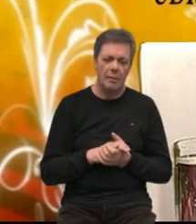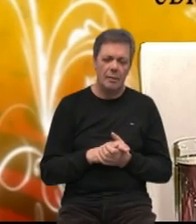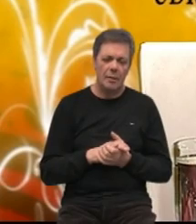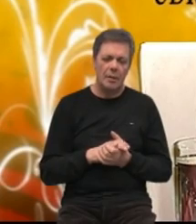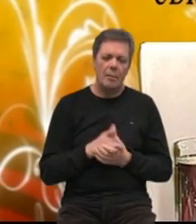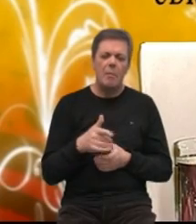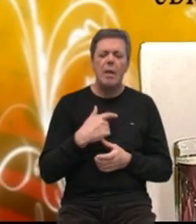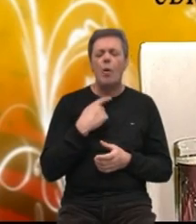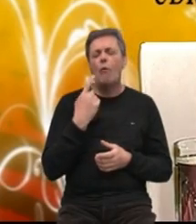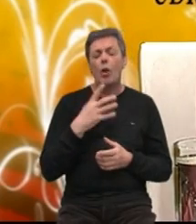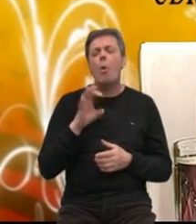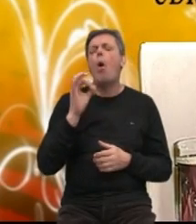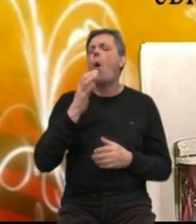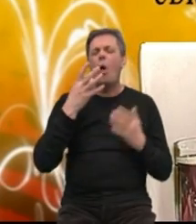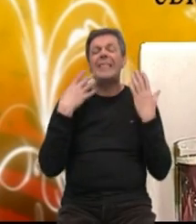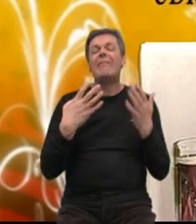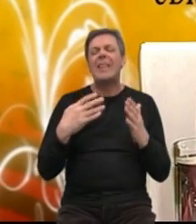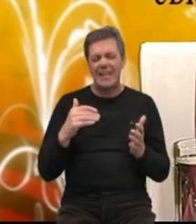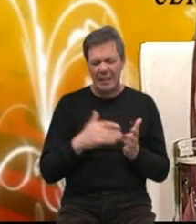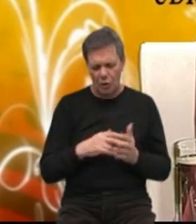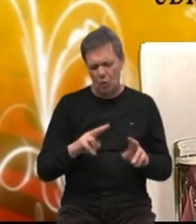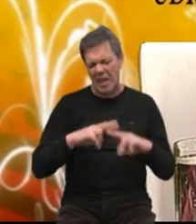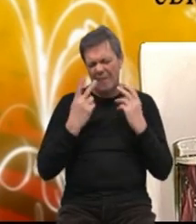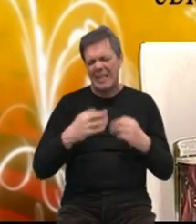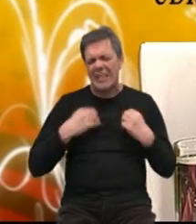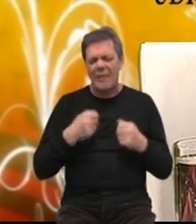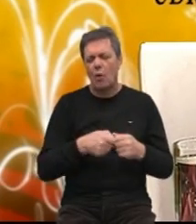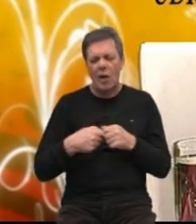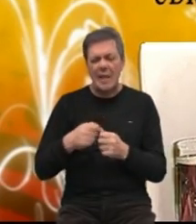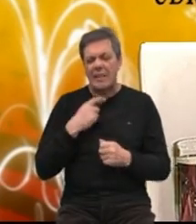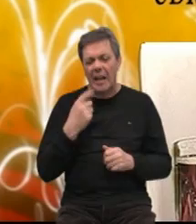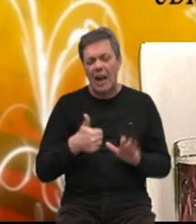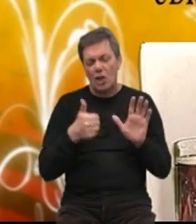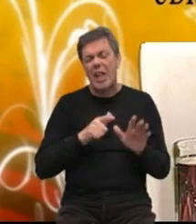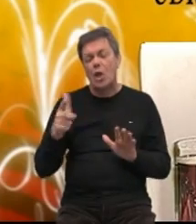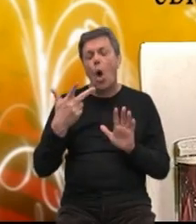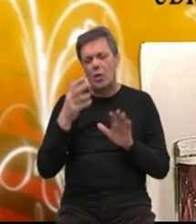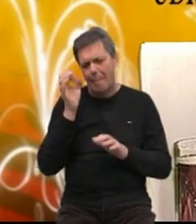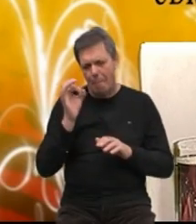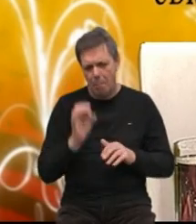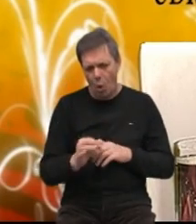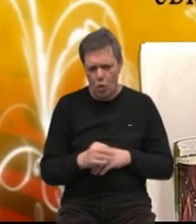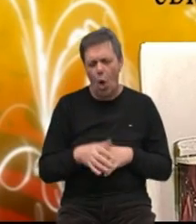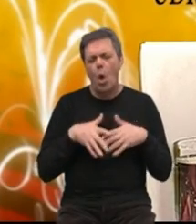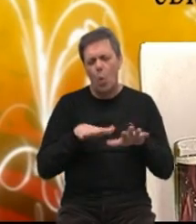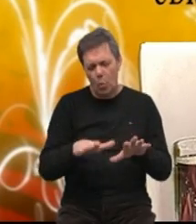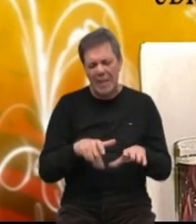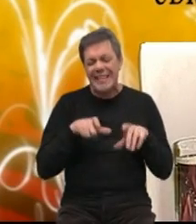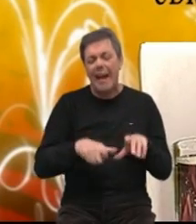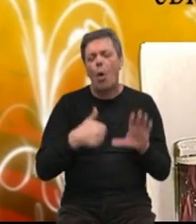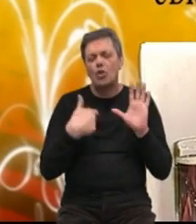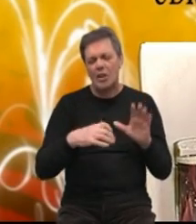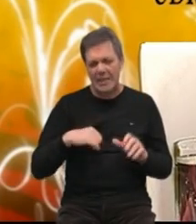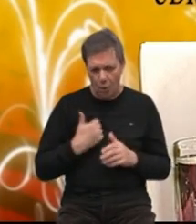se već govorimo o 90.000 i zato je Svjetska zdravstvena organizacija rekla da 6-8% ljudi starijih od